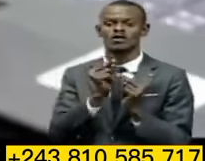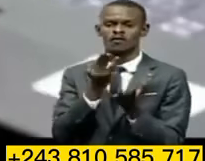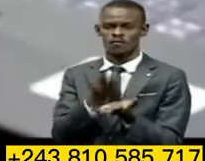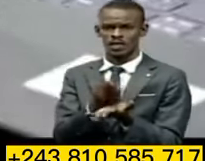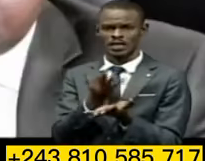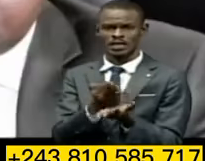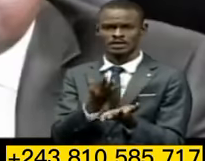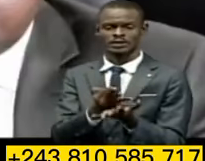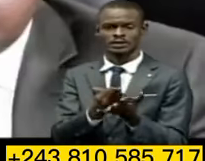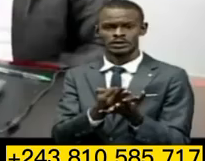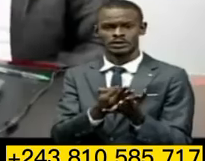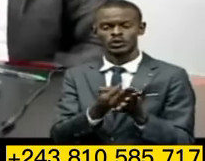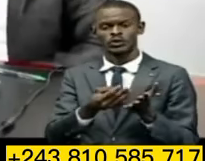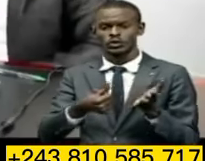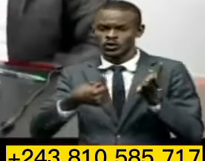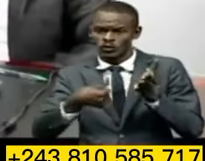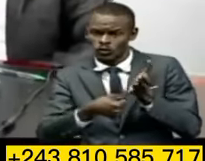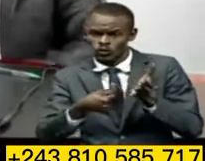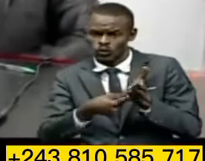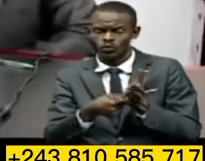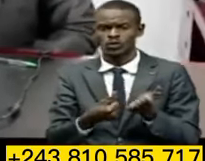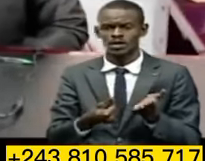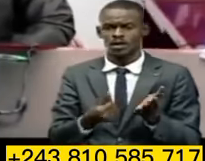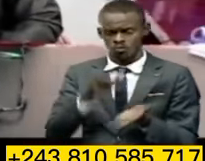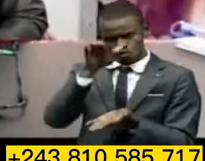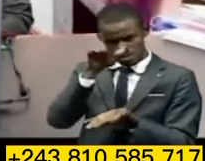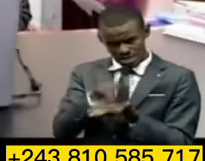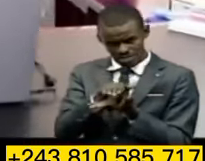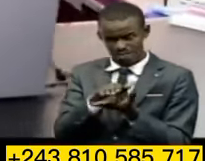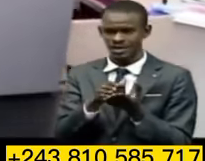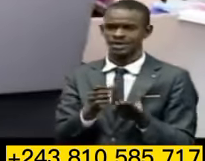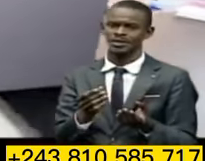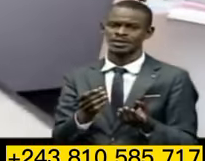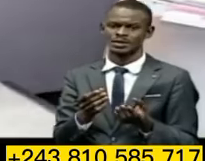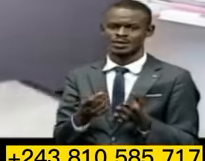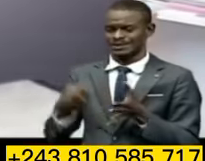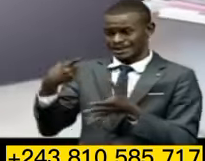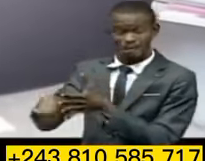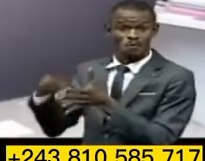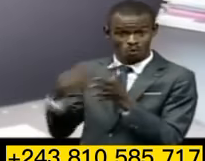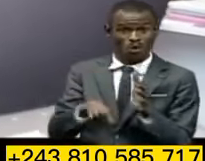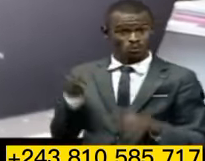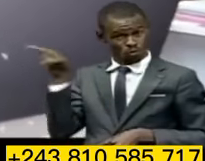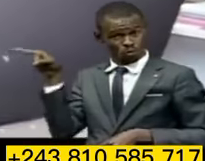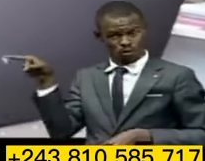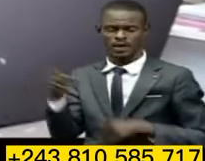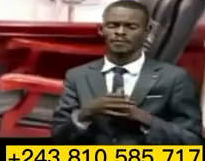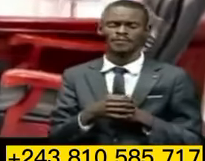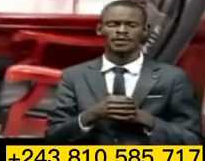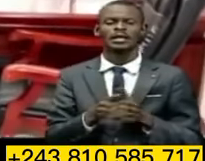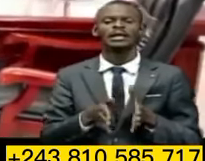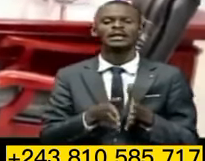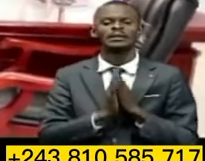et douaniers, aux fins notamment d'amortir le coût de production. Cette réalisation, a-t-il précisé, s'inscrit